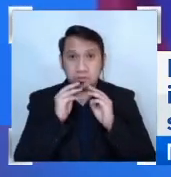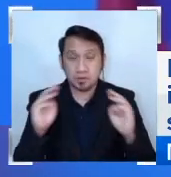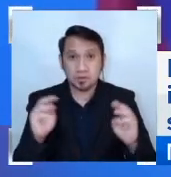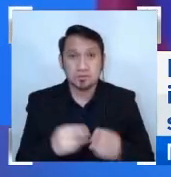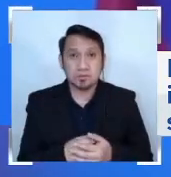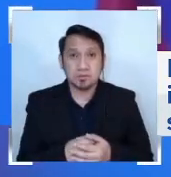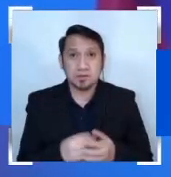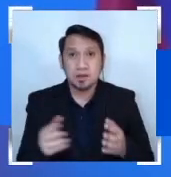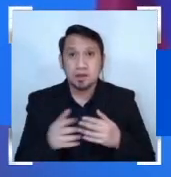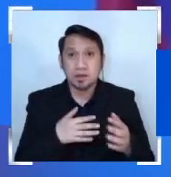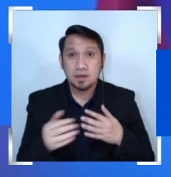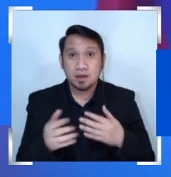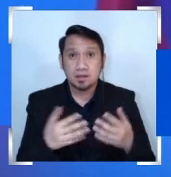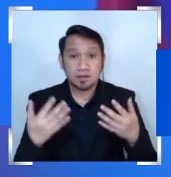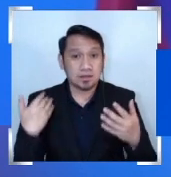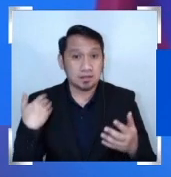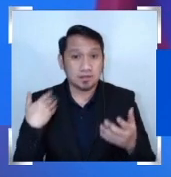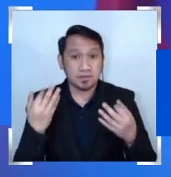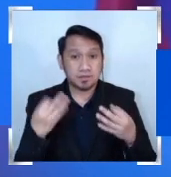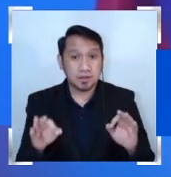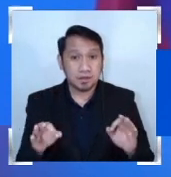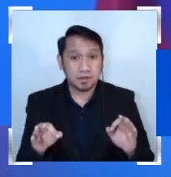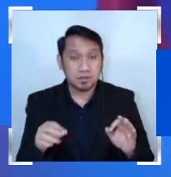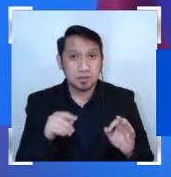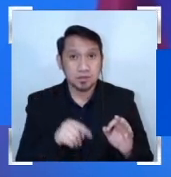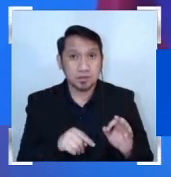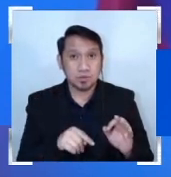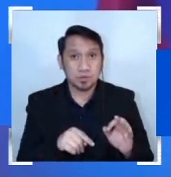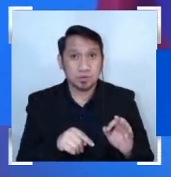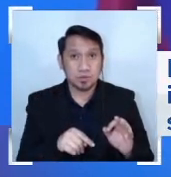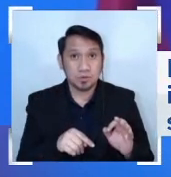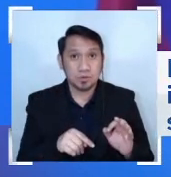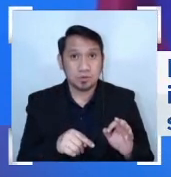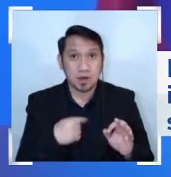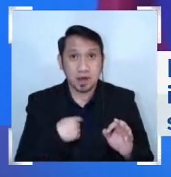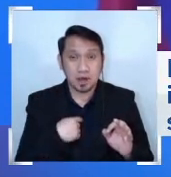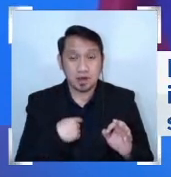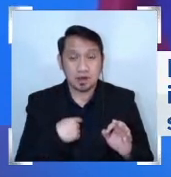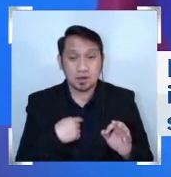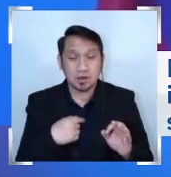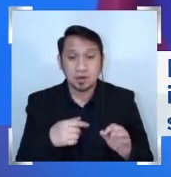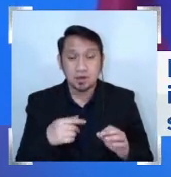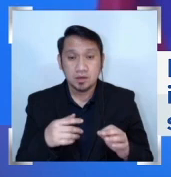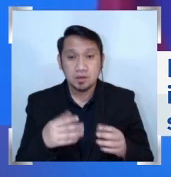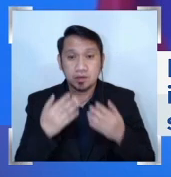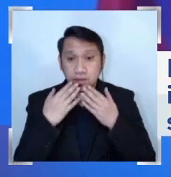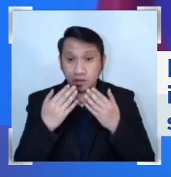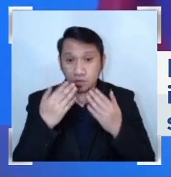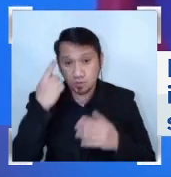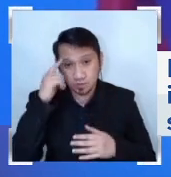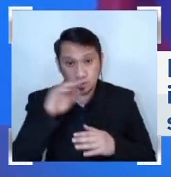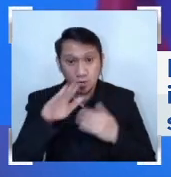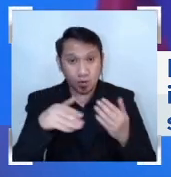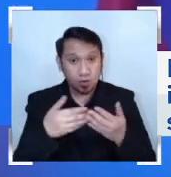nga ang pagbibilang, hindi makapag-antay ang aking pasasalamat sa inyo lahat. Ang aking pasasalamat